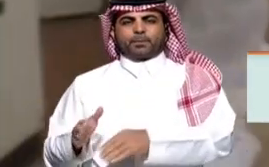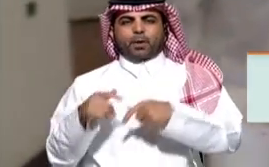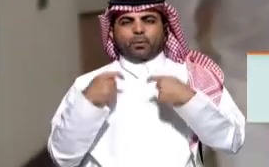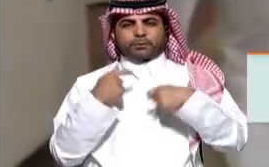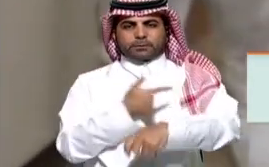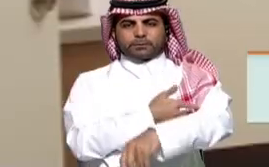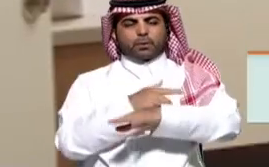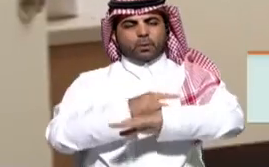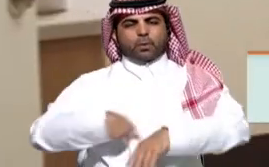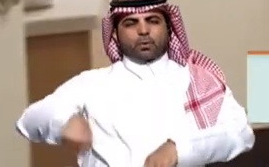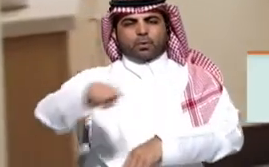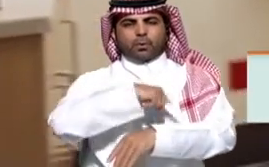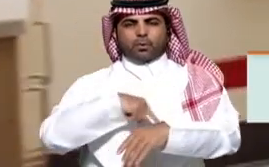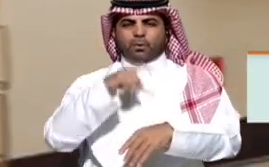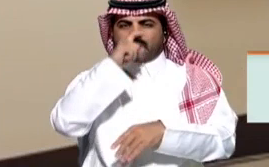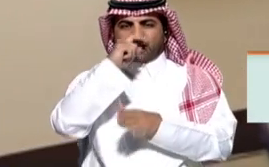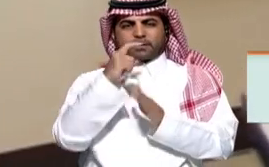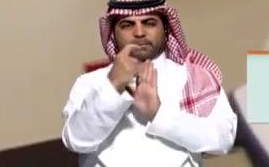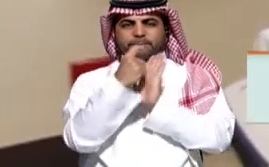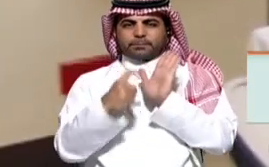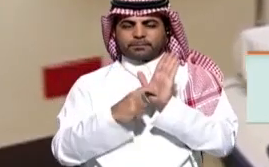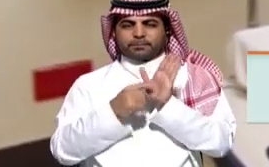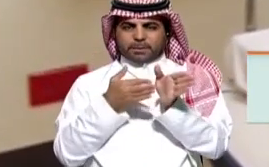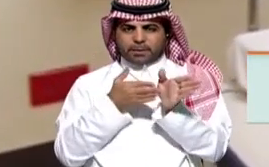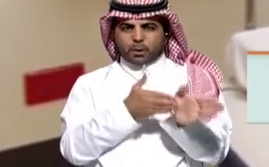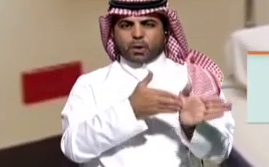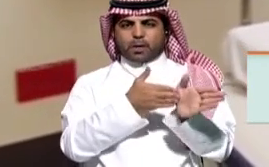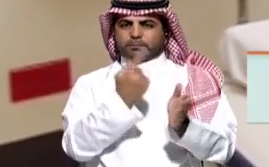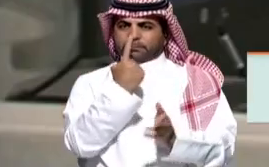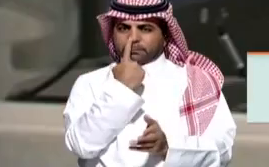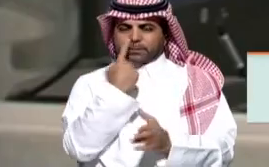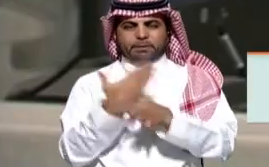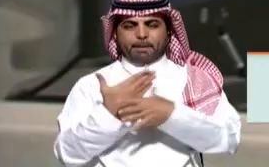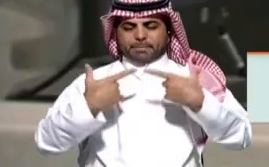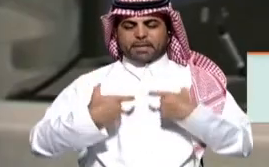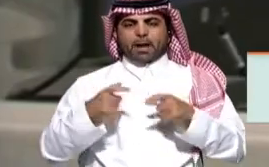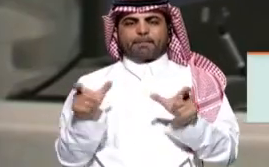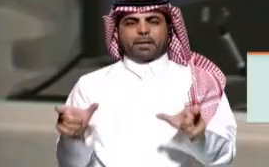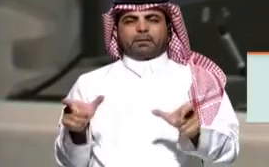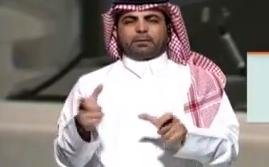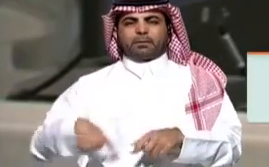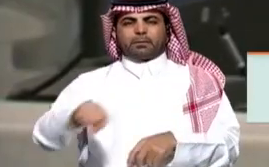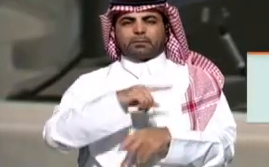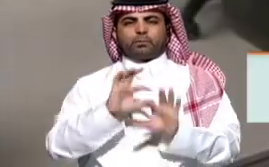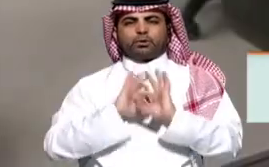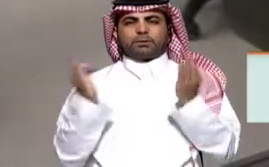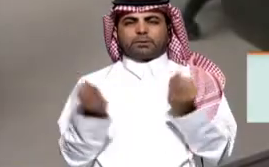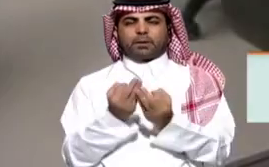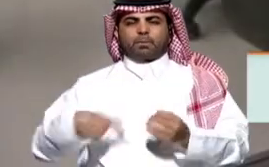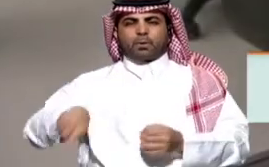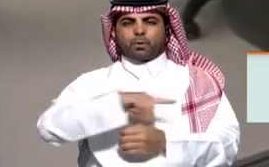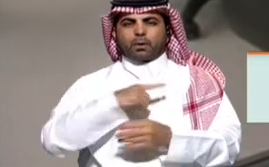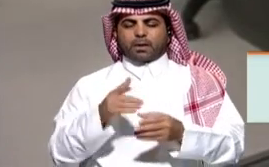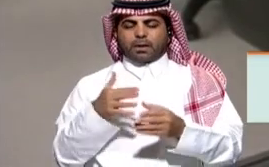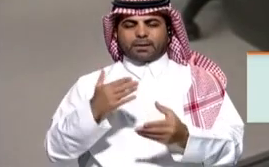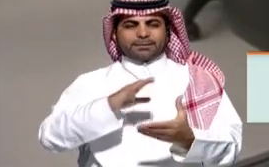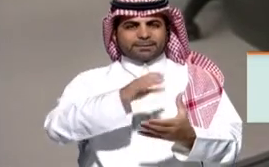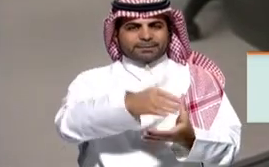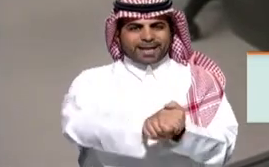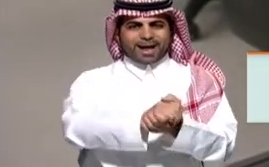الوزارة بالجميع الالتزام بالإرشادات والتوجيهات لسلامتهم وسلامة المجتمع، ومنها